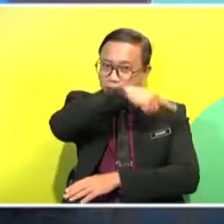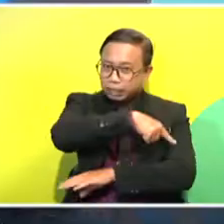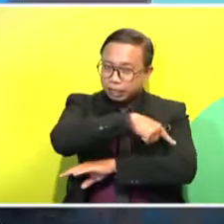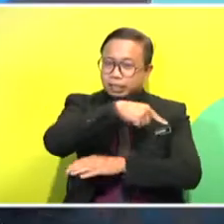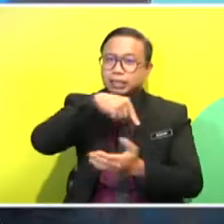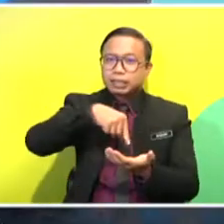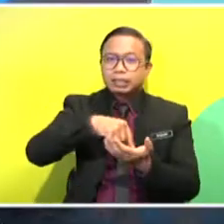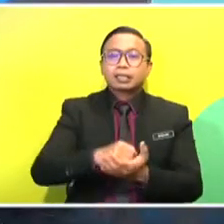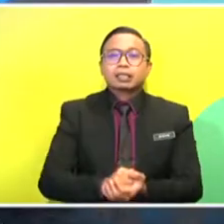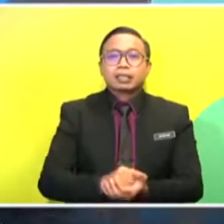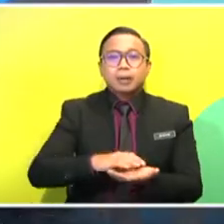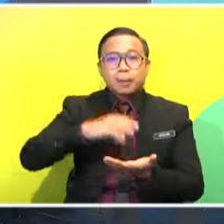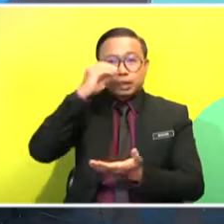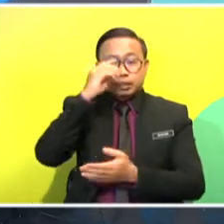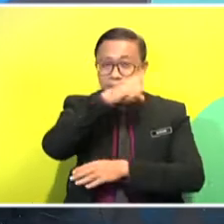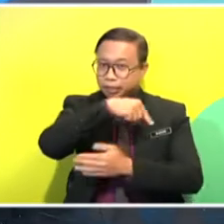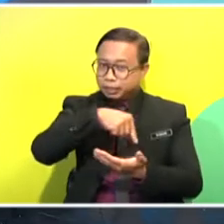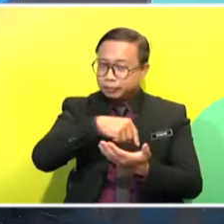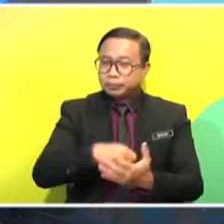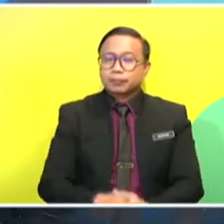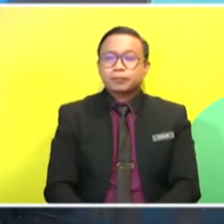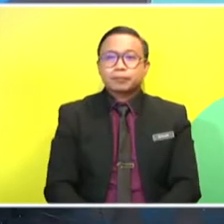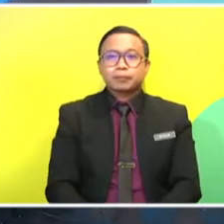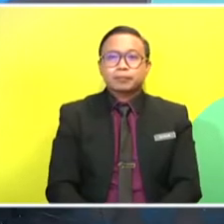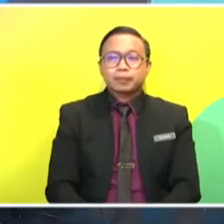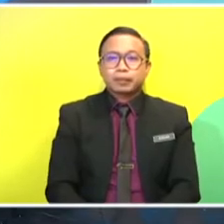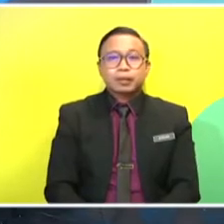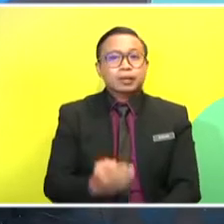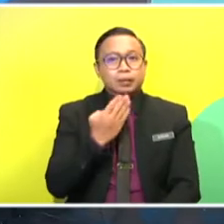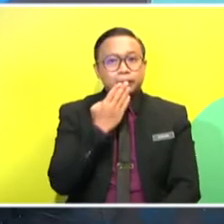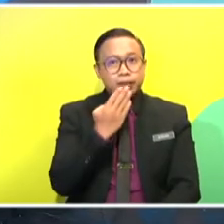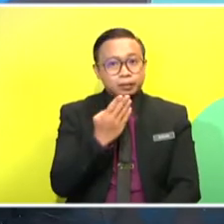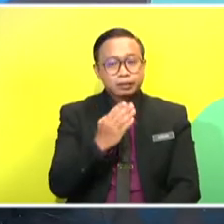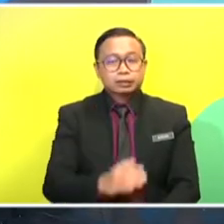kita belajar hari ini? Baik. Terima kasih kepada